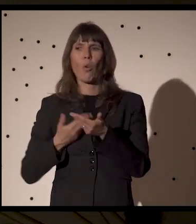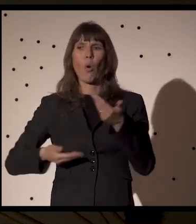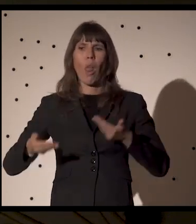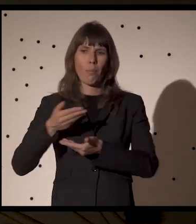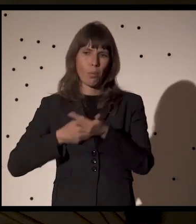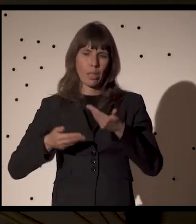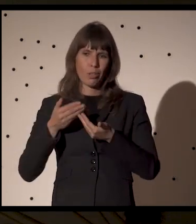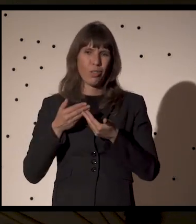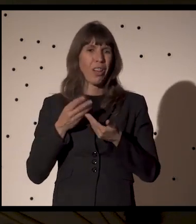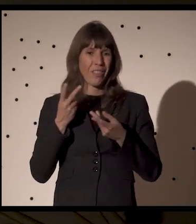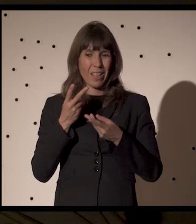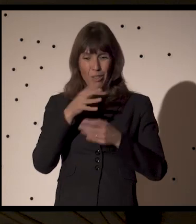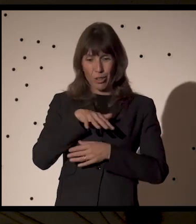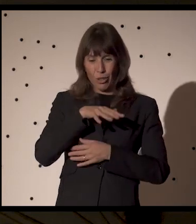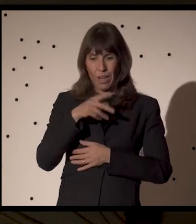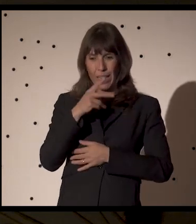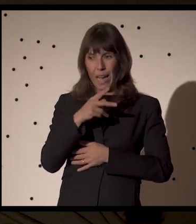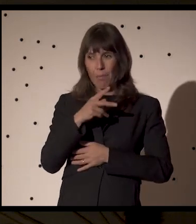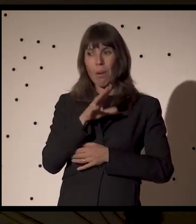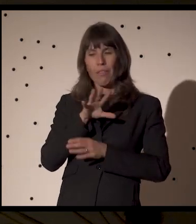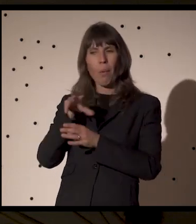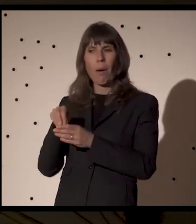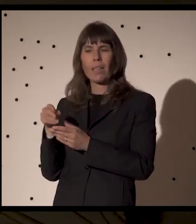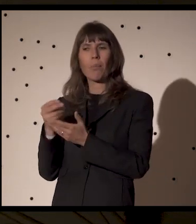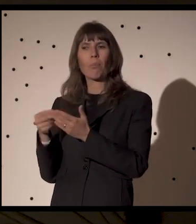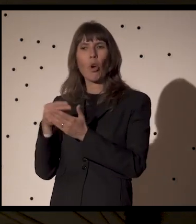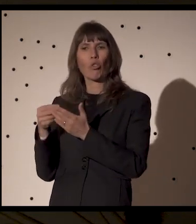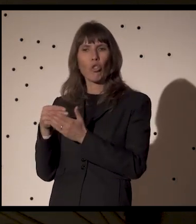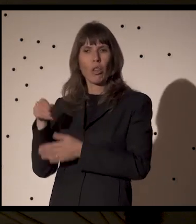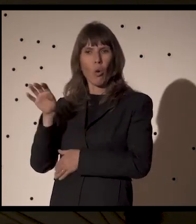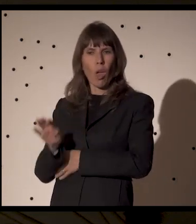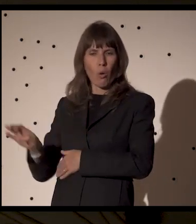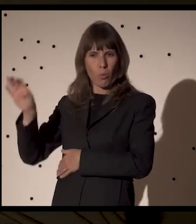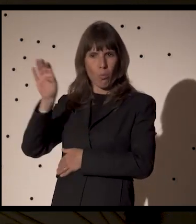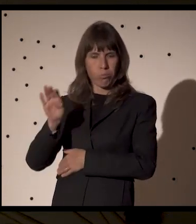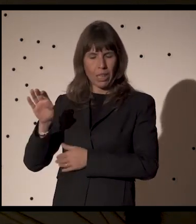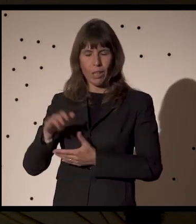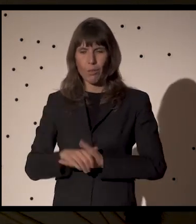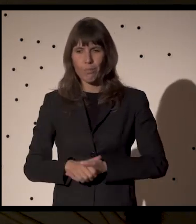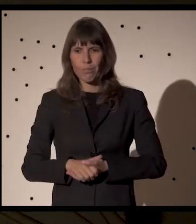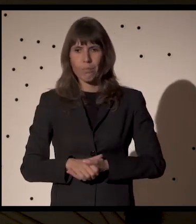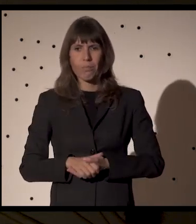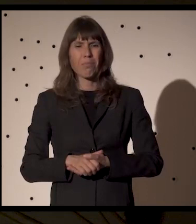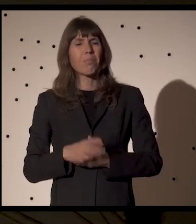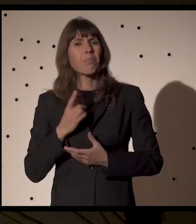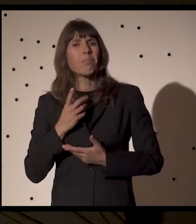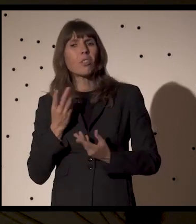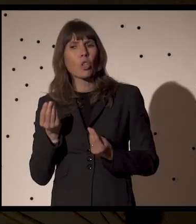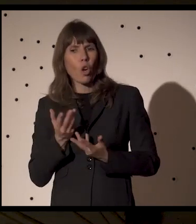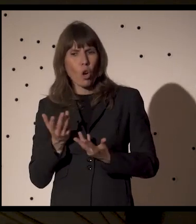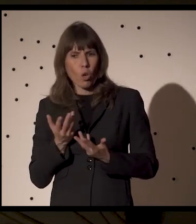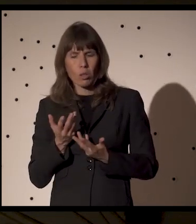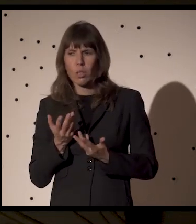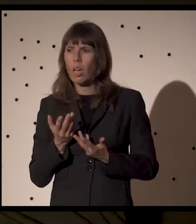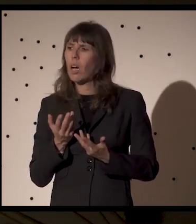all'interno del progetto europeo che è legato a questo paese aspartage L'idea è di individuare un luogo a 45